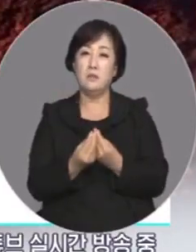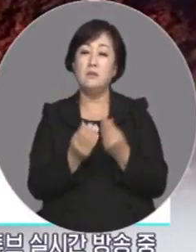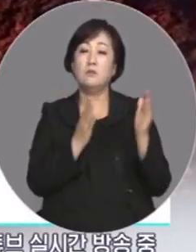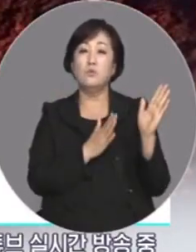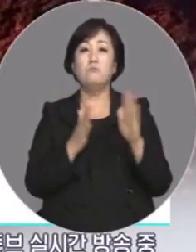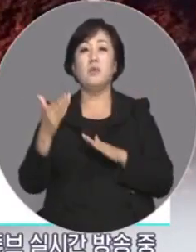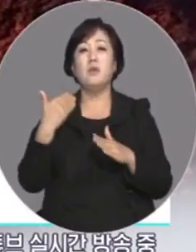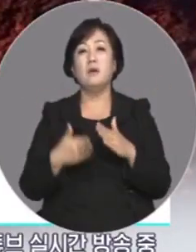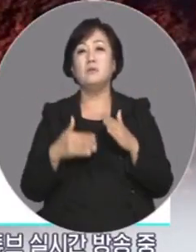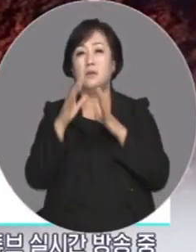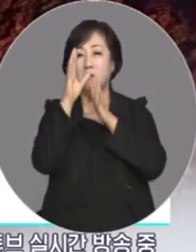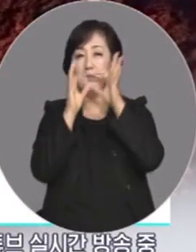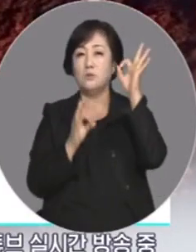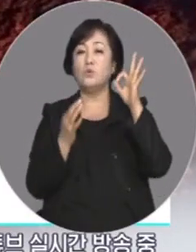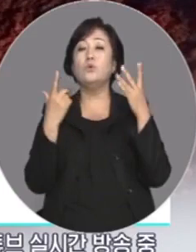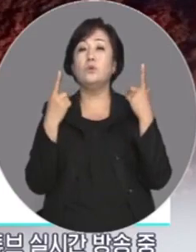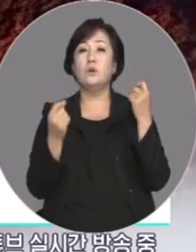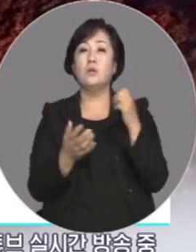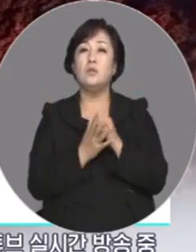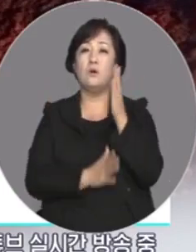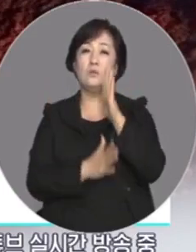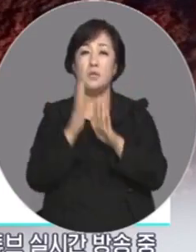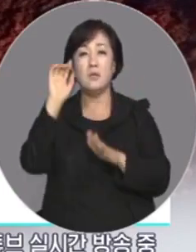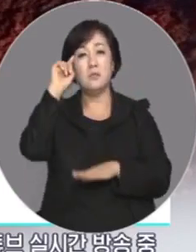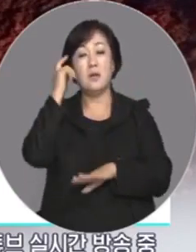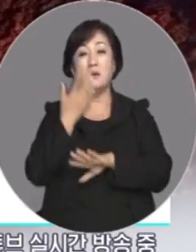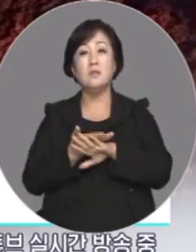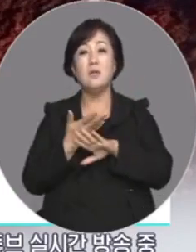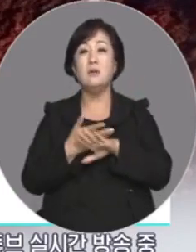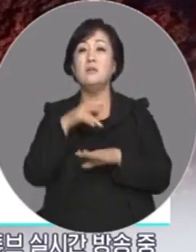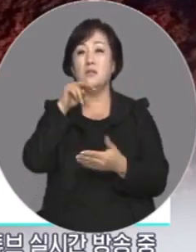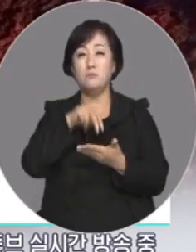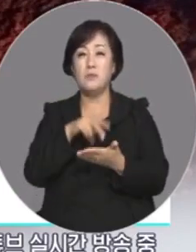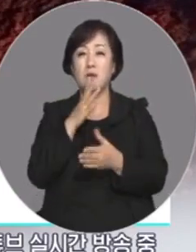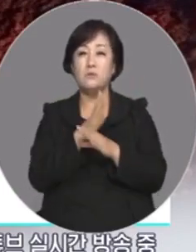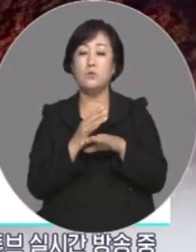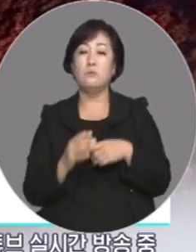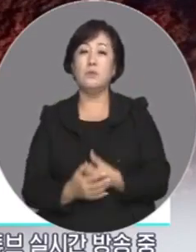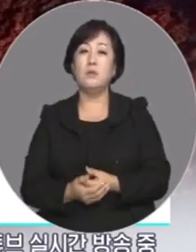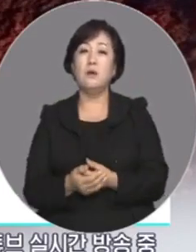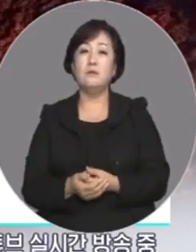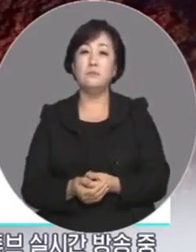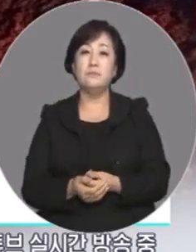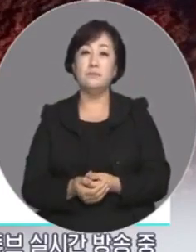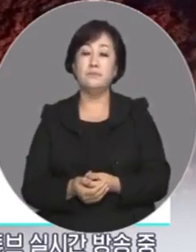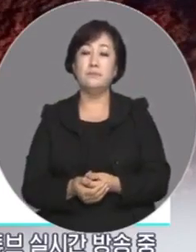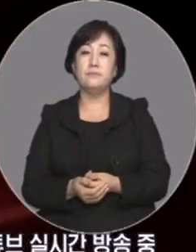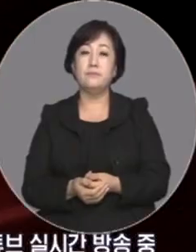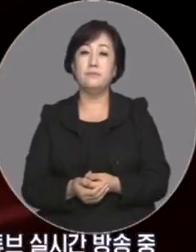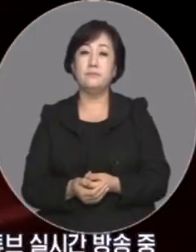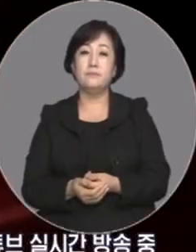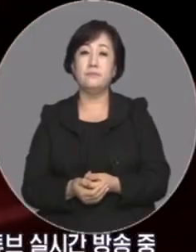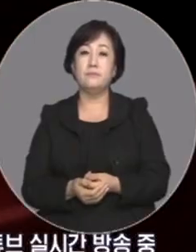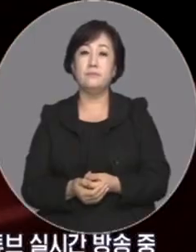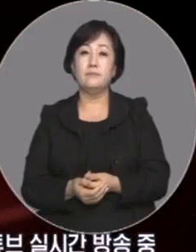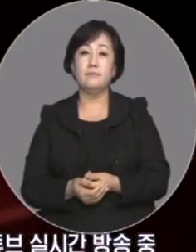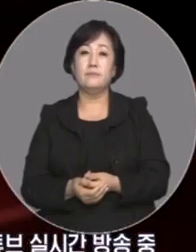조치가 미흡했다고 주장하는데 울산시의 생각은 다릅니다. 김예은 기자가 보도합니다.